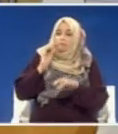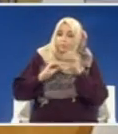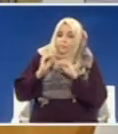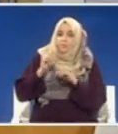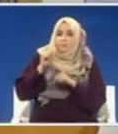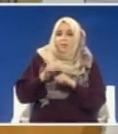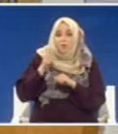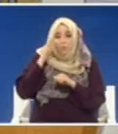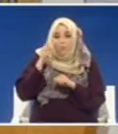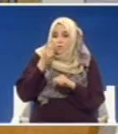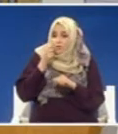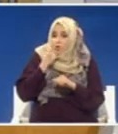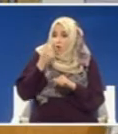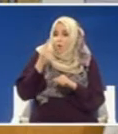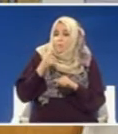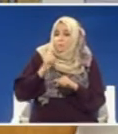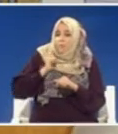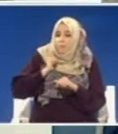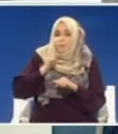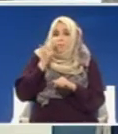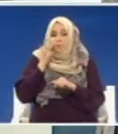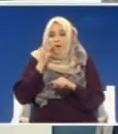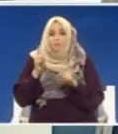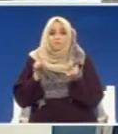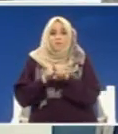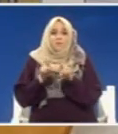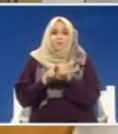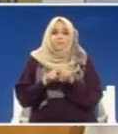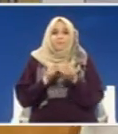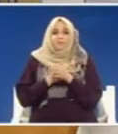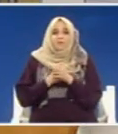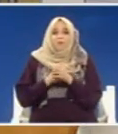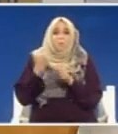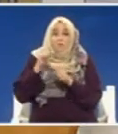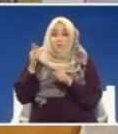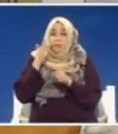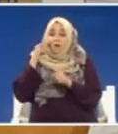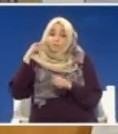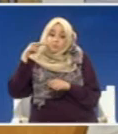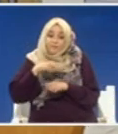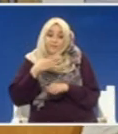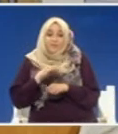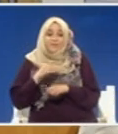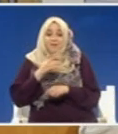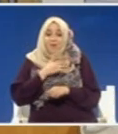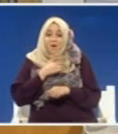حق الأبوة وحق الأمومة لهذه البنت. ربما يشوفها ويحن قلبه ولعل